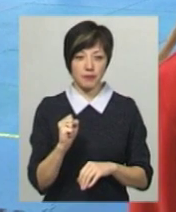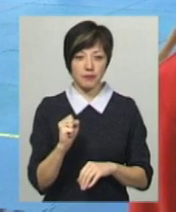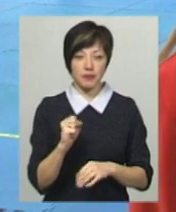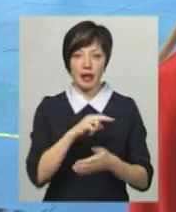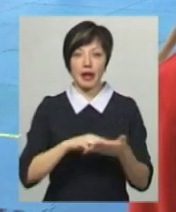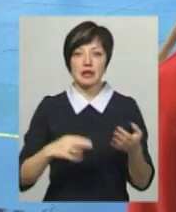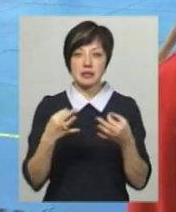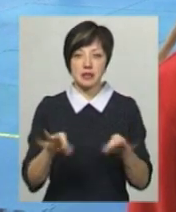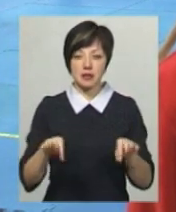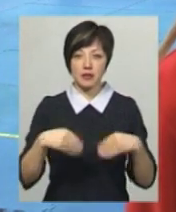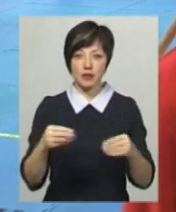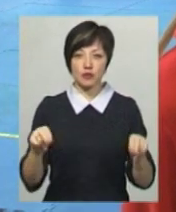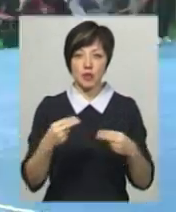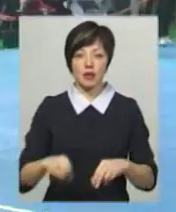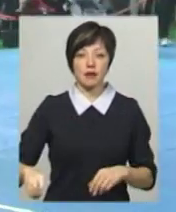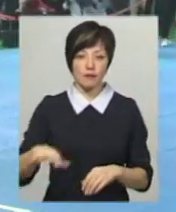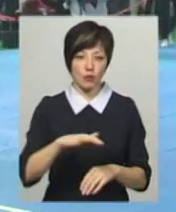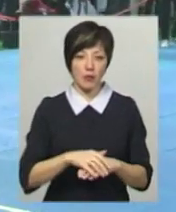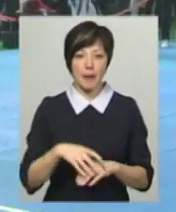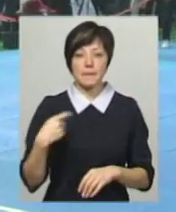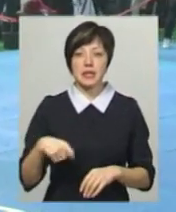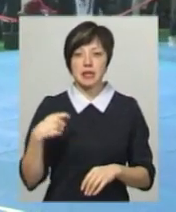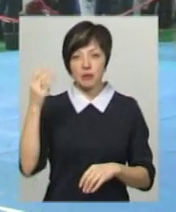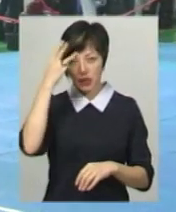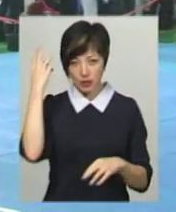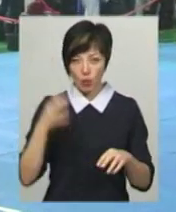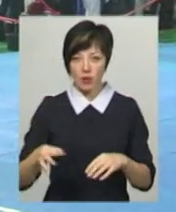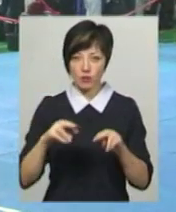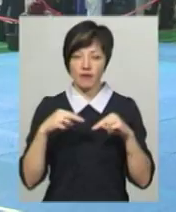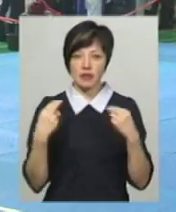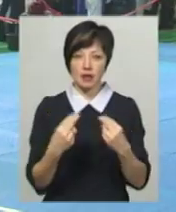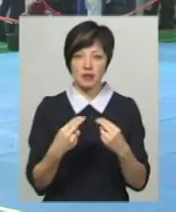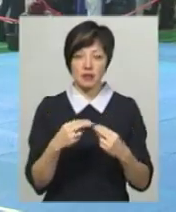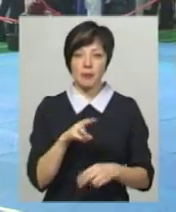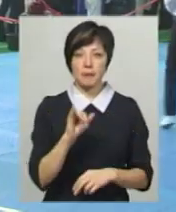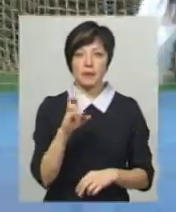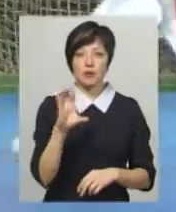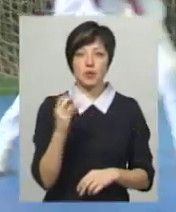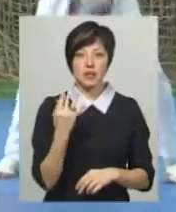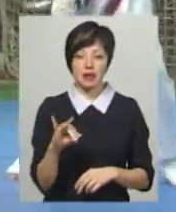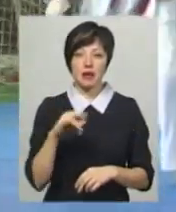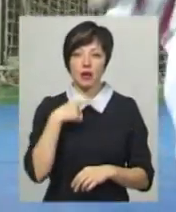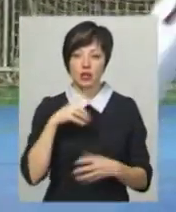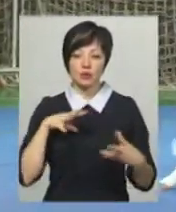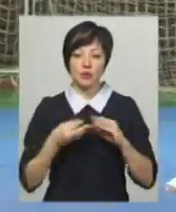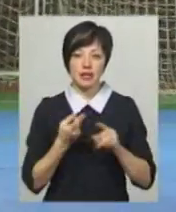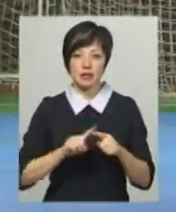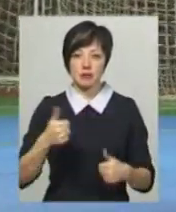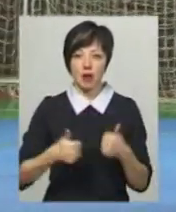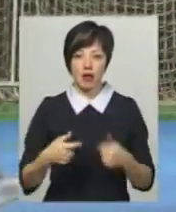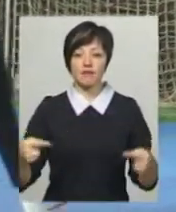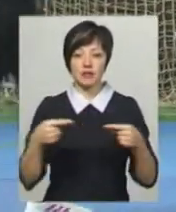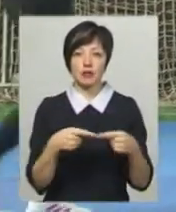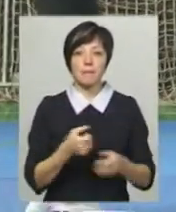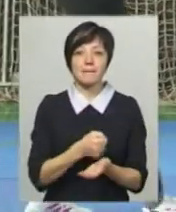Ліцензія буде видаватися на чемпіонат Європи. Президент Хмельницької обласної федерації з тхеквондо Сергій Пісоцький каже, за результатами цих змагань будуть